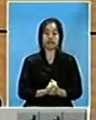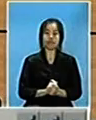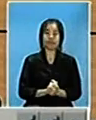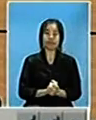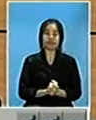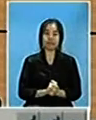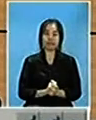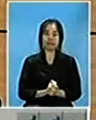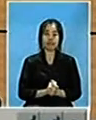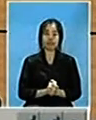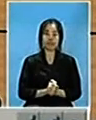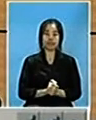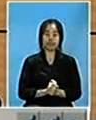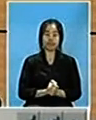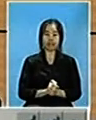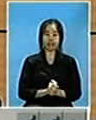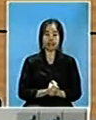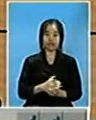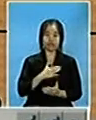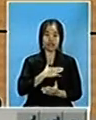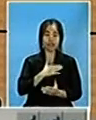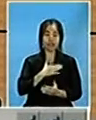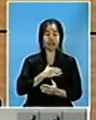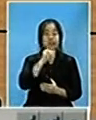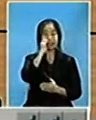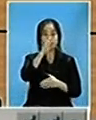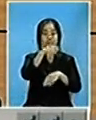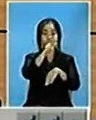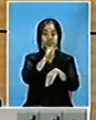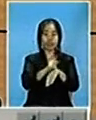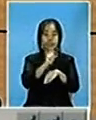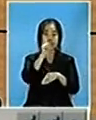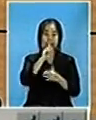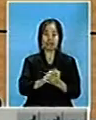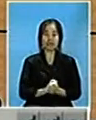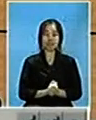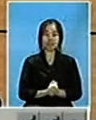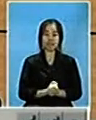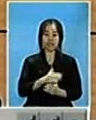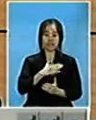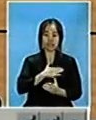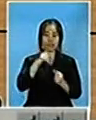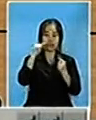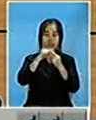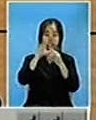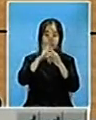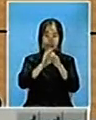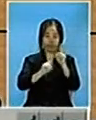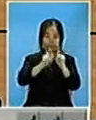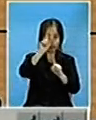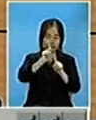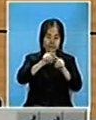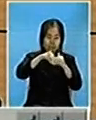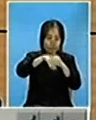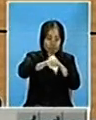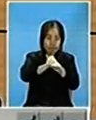ท่านประธานครับที่ผมได้กราบเรียนท่านประธานเมื่อสักครู่ผมจะพูดเรื่องการซุกหุ้นนิดเดียวครึ่งวินา